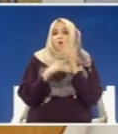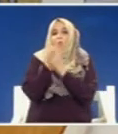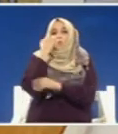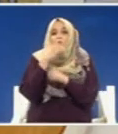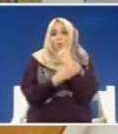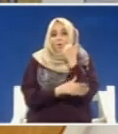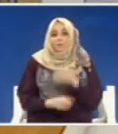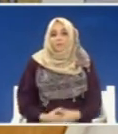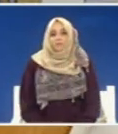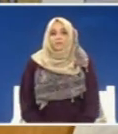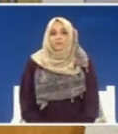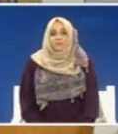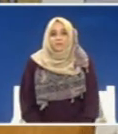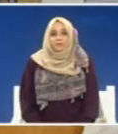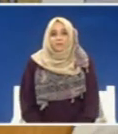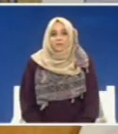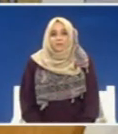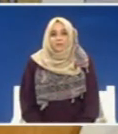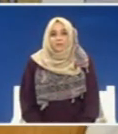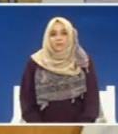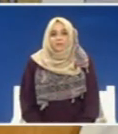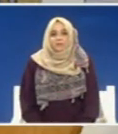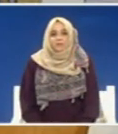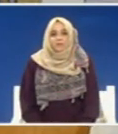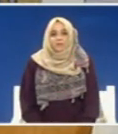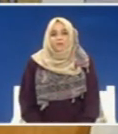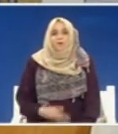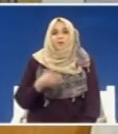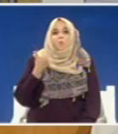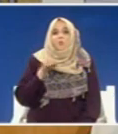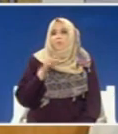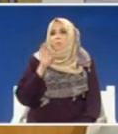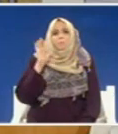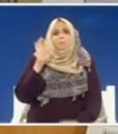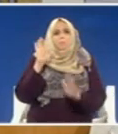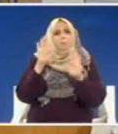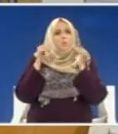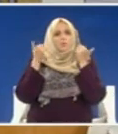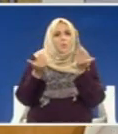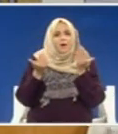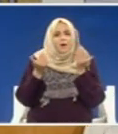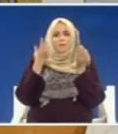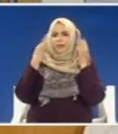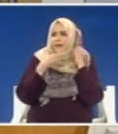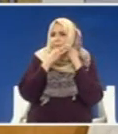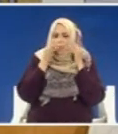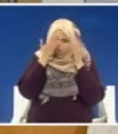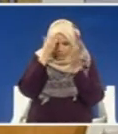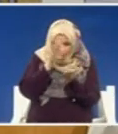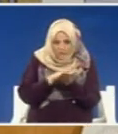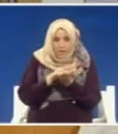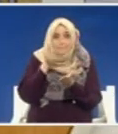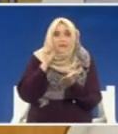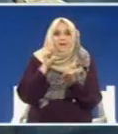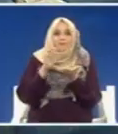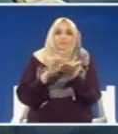صحيح. ربما لا تطالب بخمار وهي تسجد للتلاوة، ولكن بالنسبة لمس المصحف للقراءة من المصحف لا